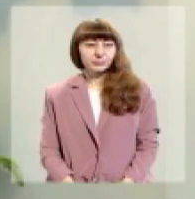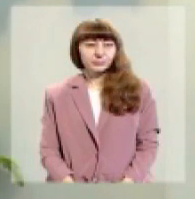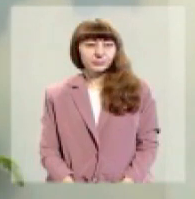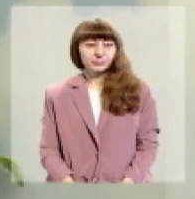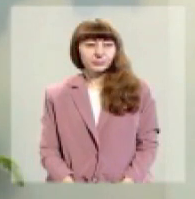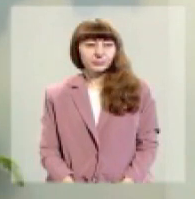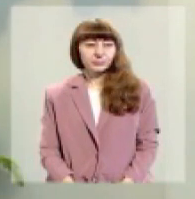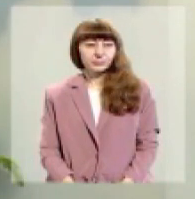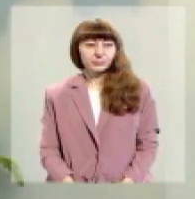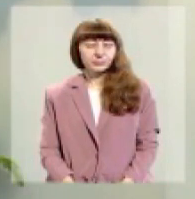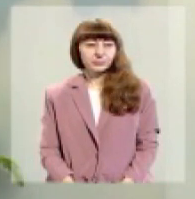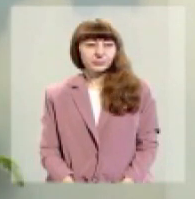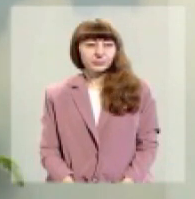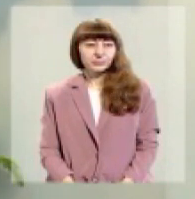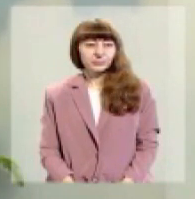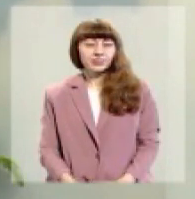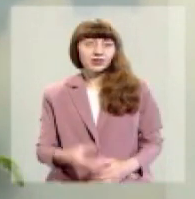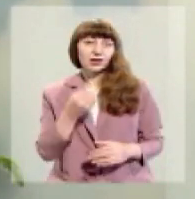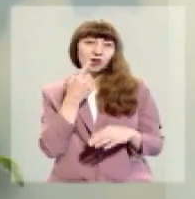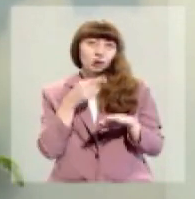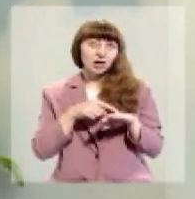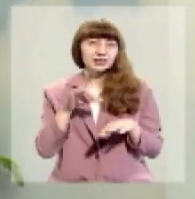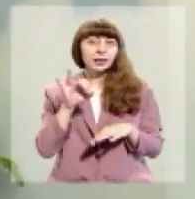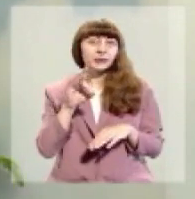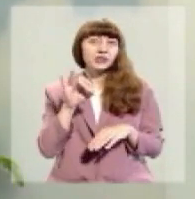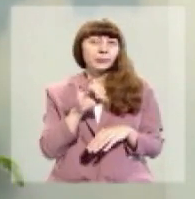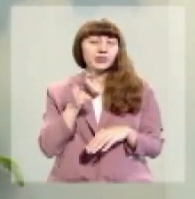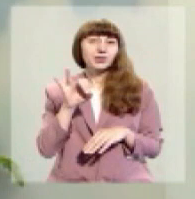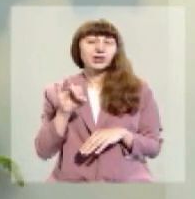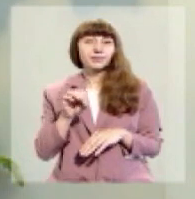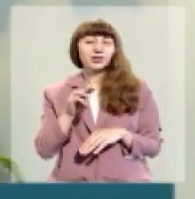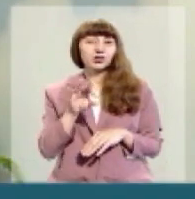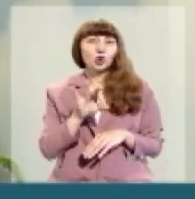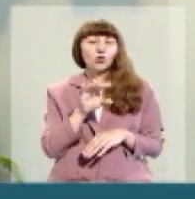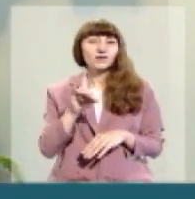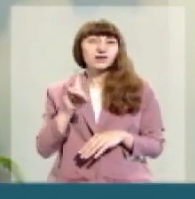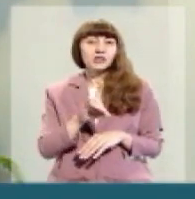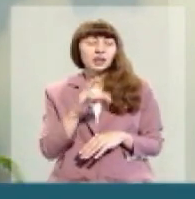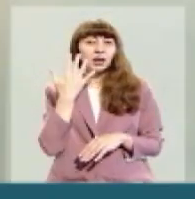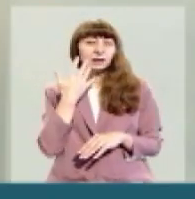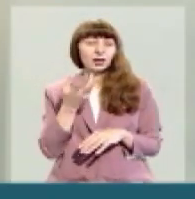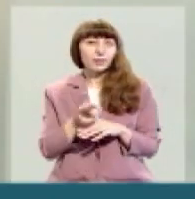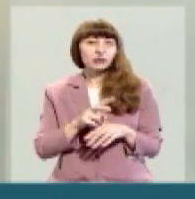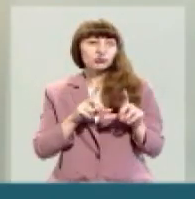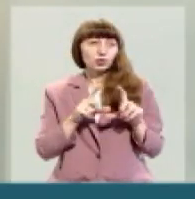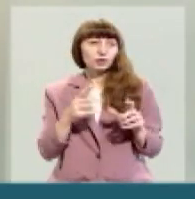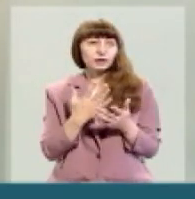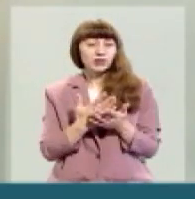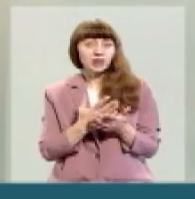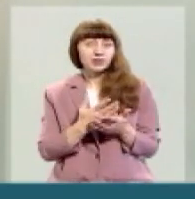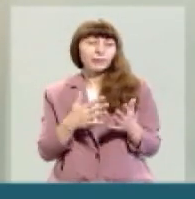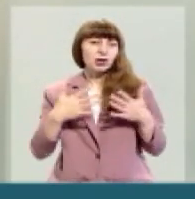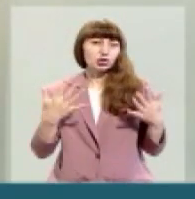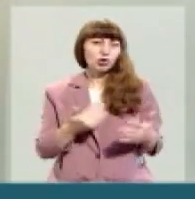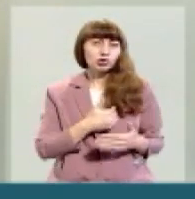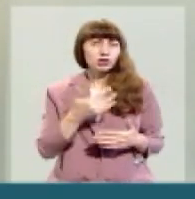жаңадан қабылданған жас мұғалім болсын мамандарды өз мектебіне тез үйреніп кетуіне көп жағдай жасайтын. Көп деген